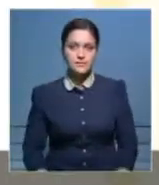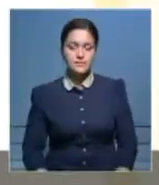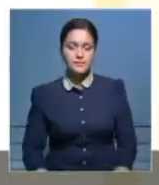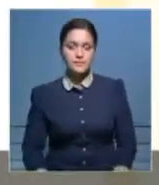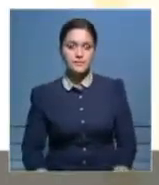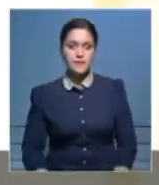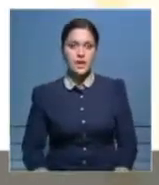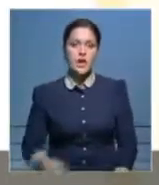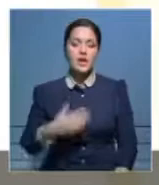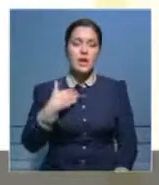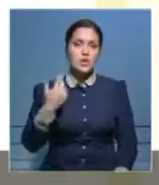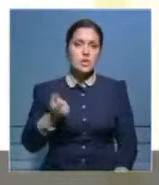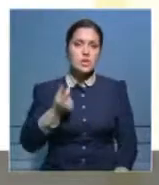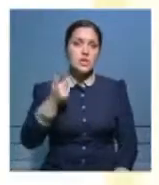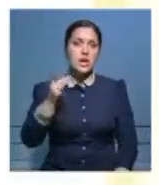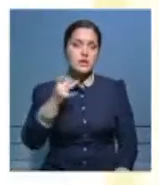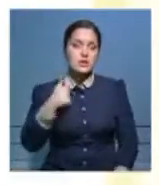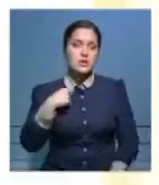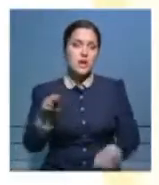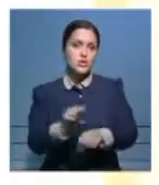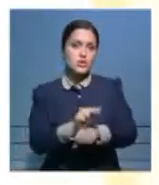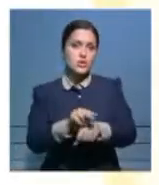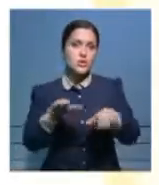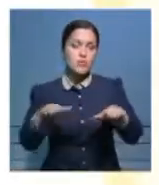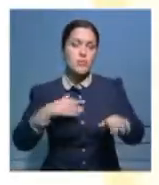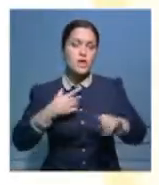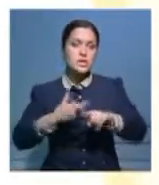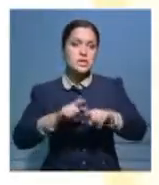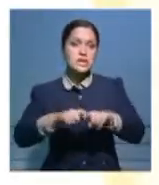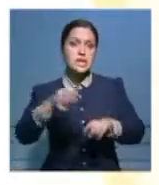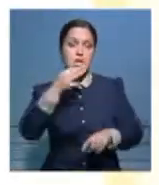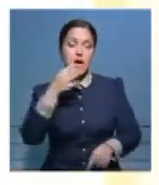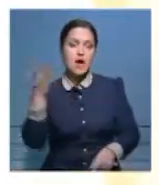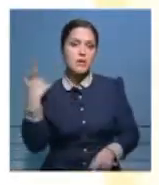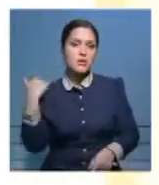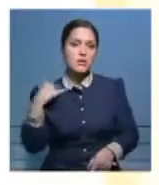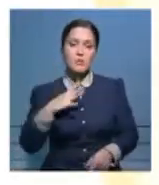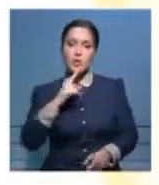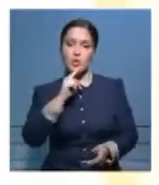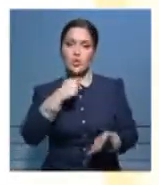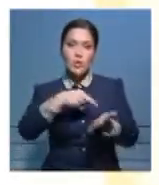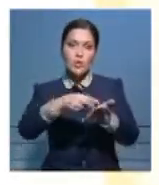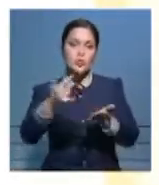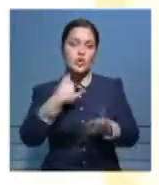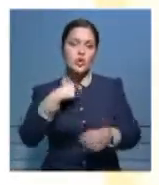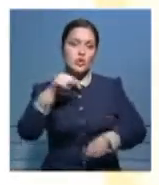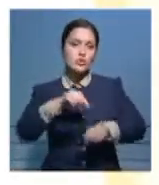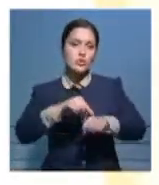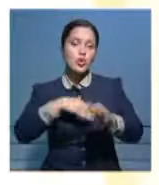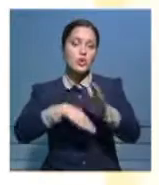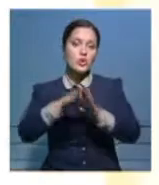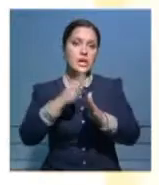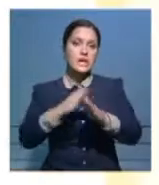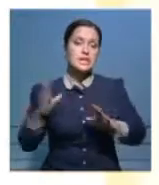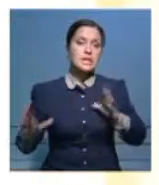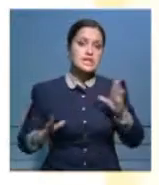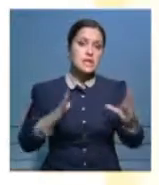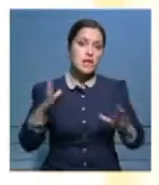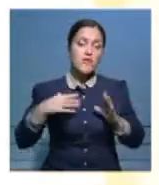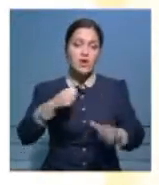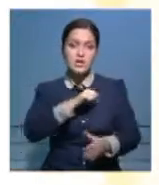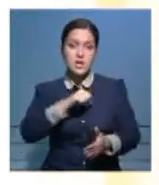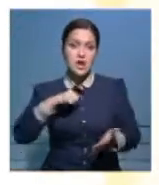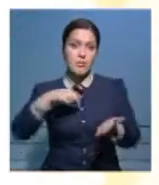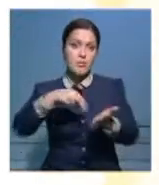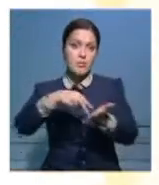Я не первый раз прохожу лечение в клинике. Мне очень нравится. Раньше было трудно ходить. Сейчас сам чувствую улучшение. После тренировок на аппарате сам хожу.